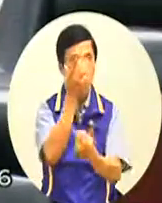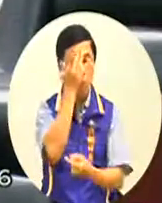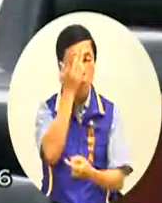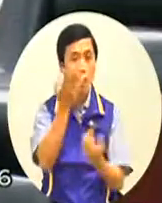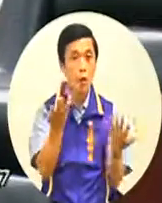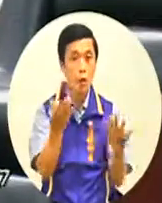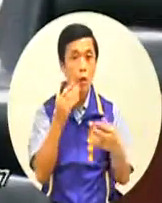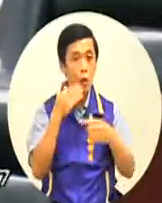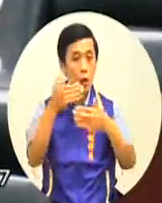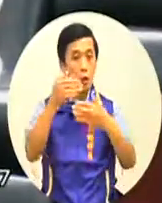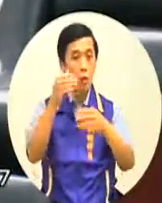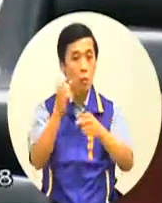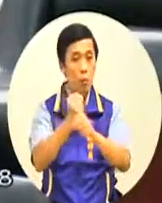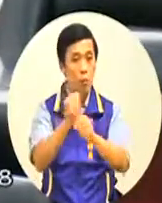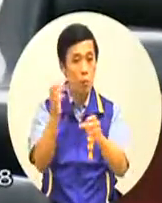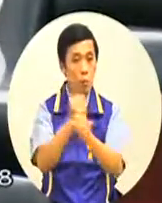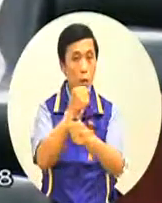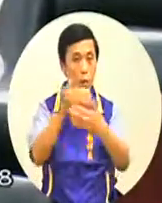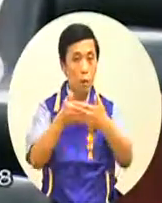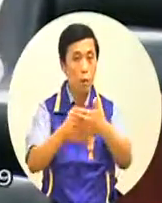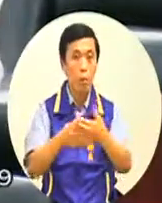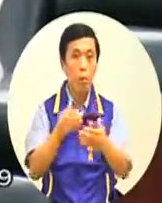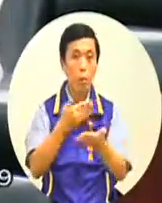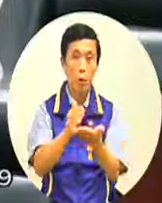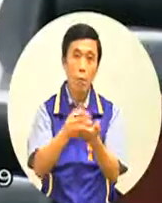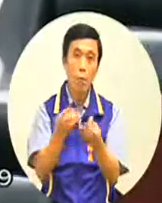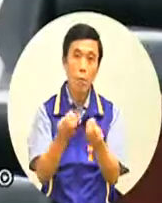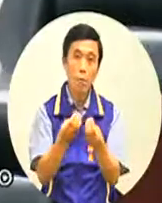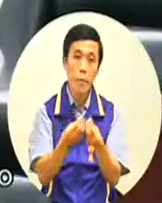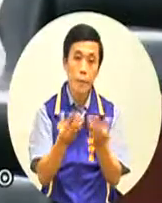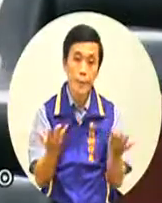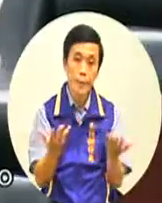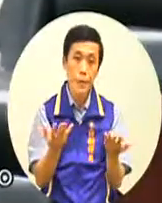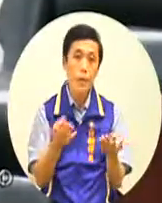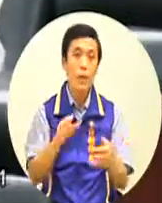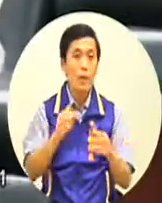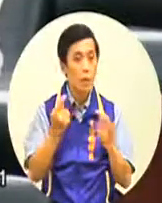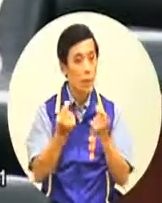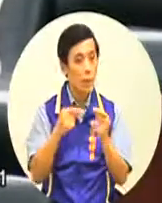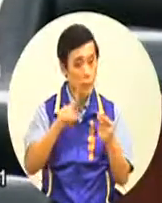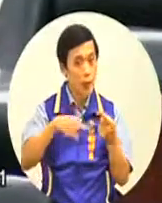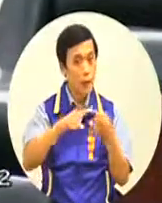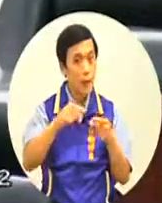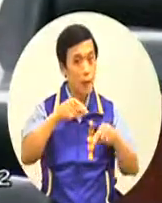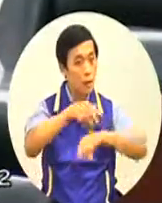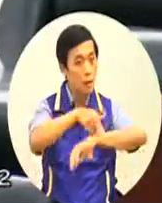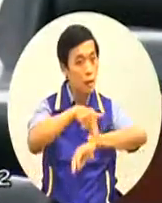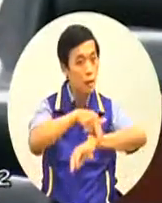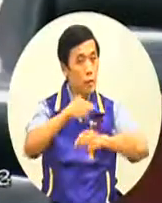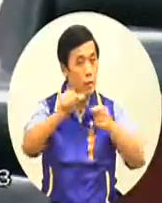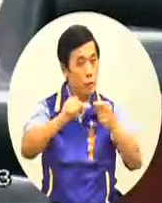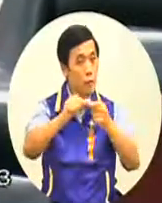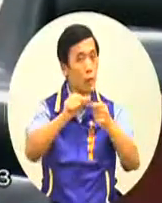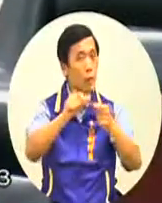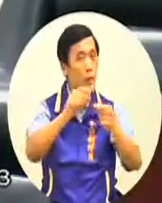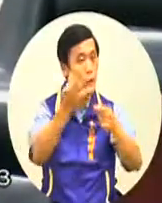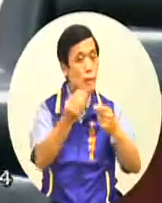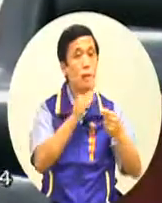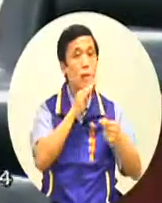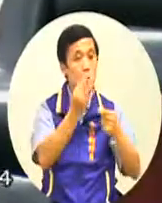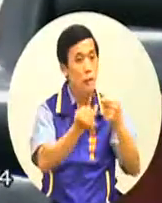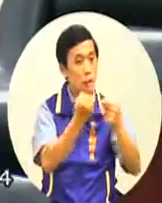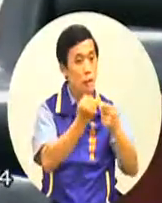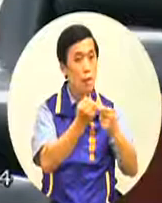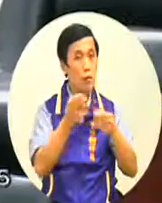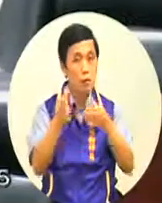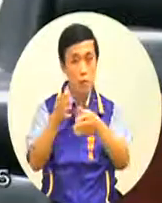趋缓，没有降低啦。所以其实我们应该努力去设定一个目标，比如说五年还是几年，我们是不是可以把年轻人占全体失业